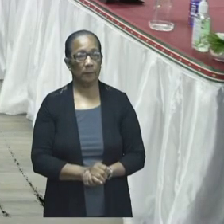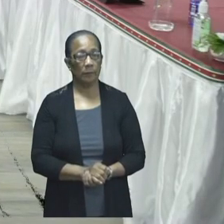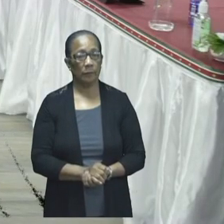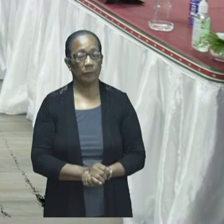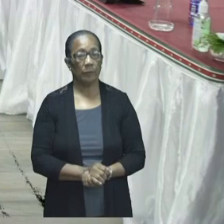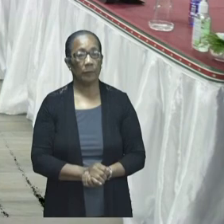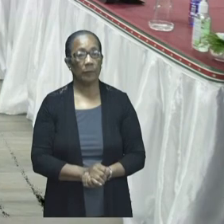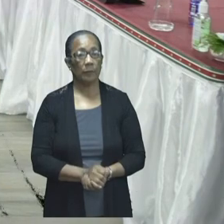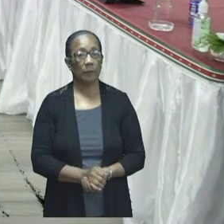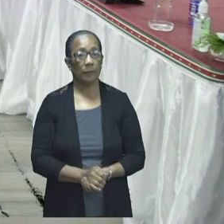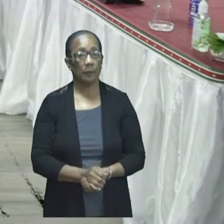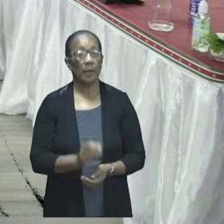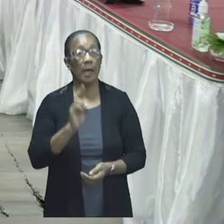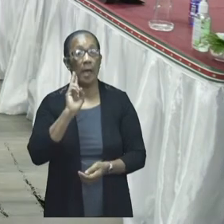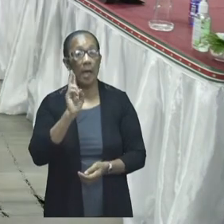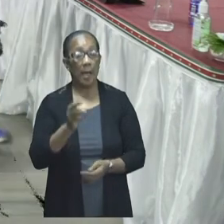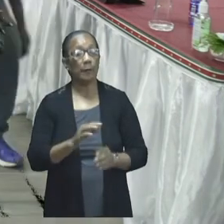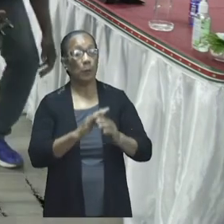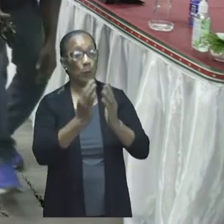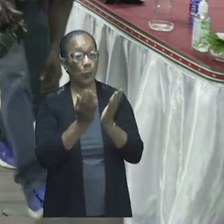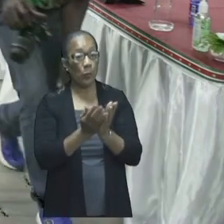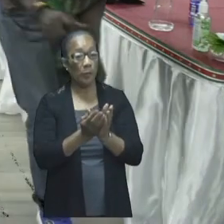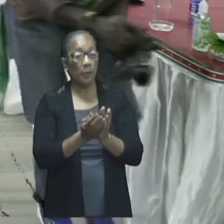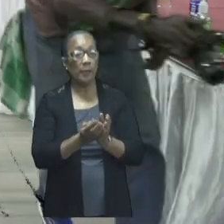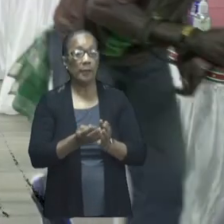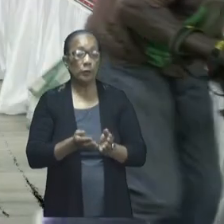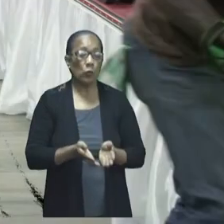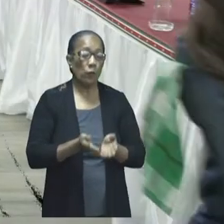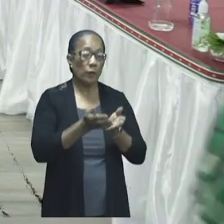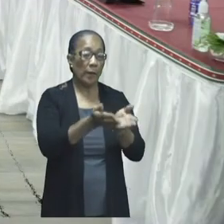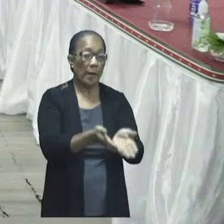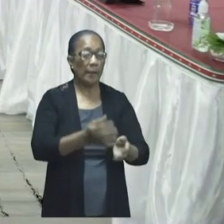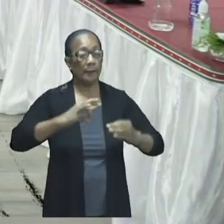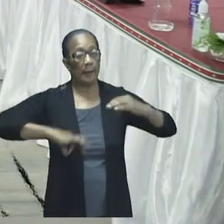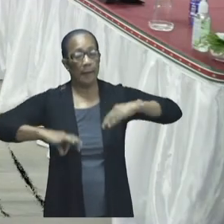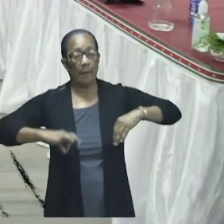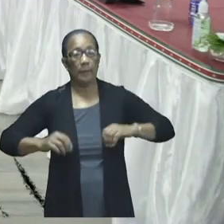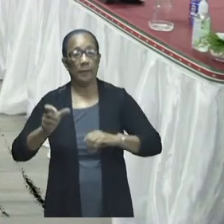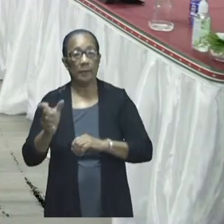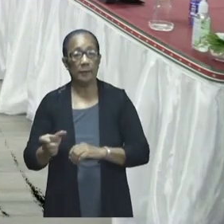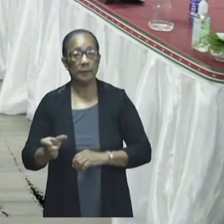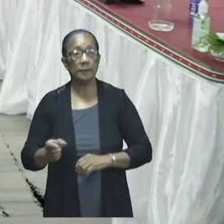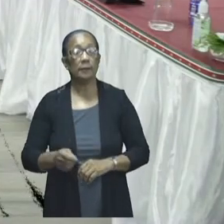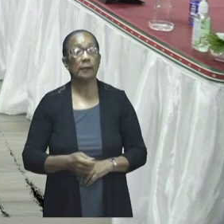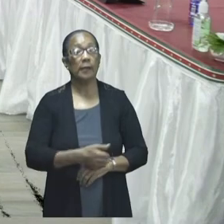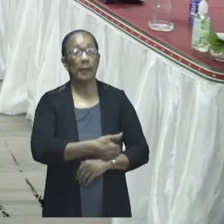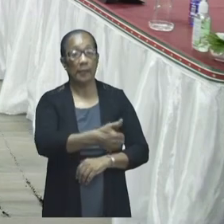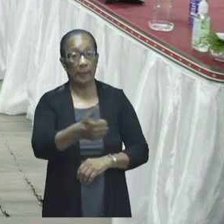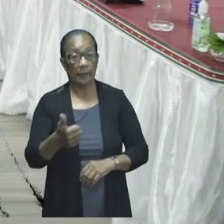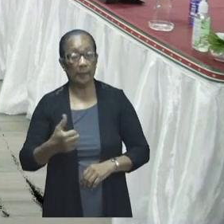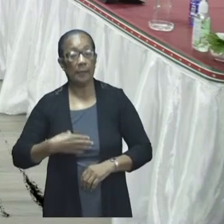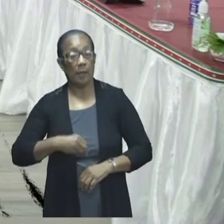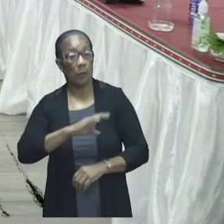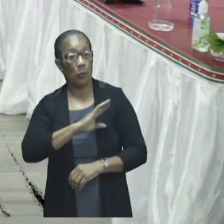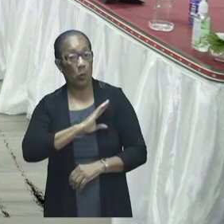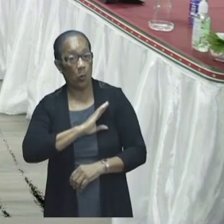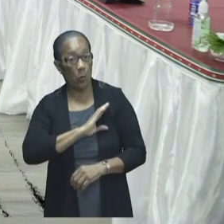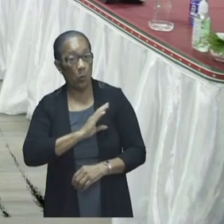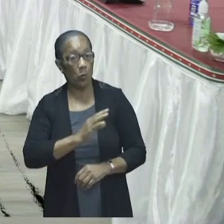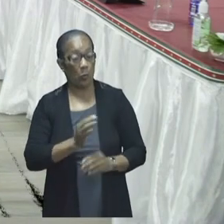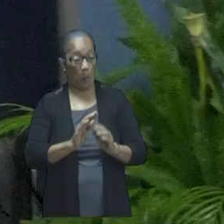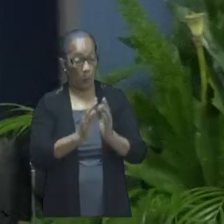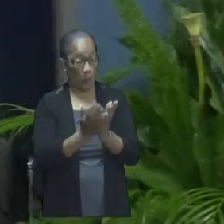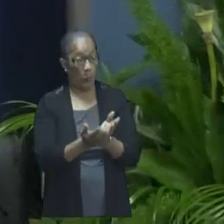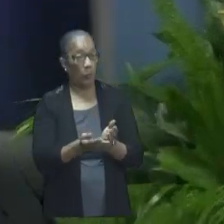het boekwerk is overhandigt de ministers hebben hun exemplaar base we gaan er